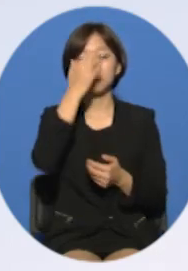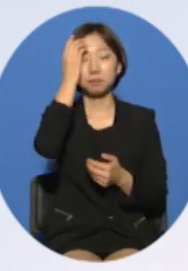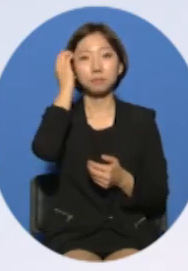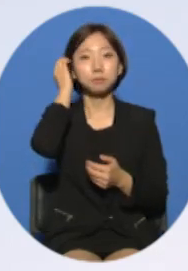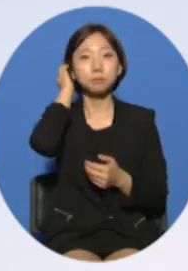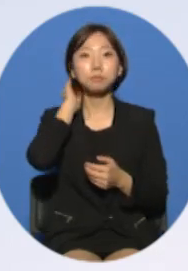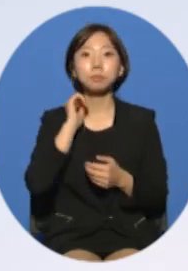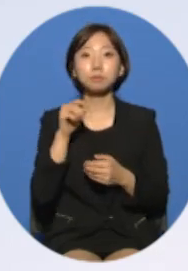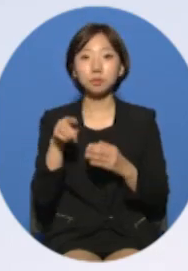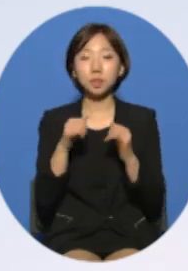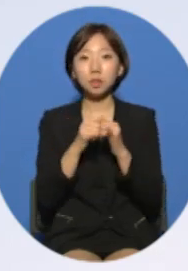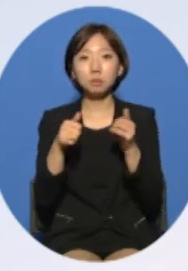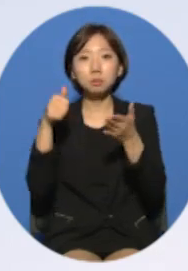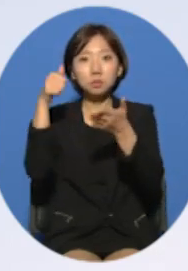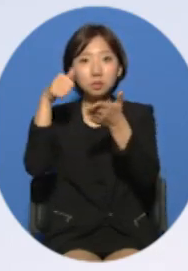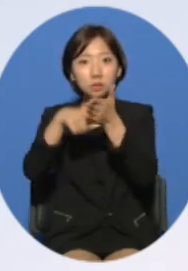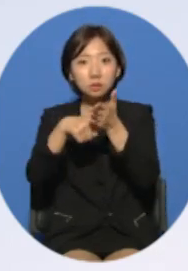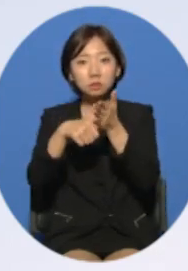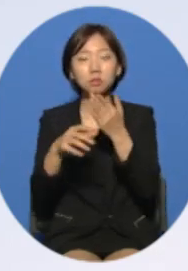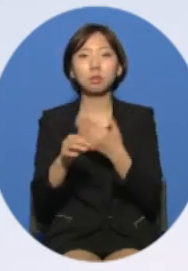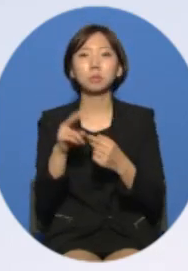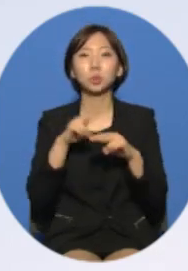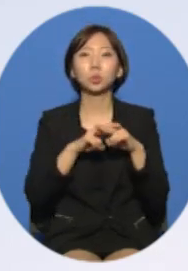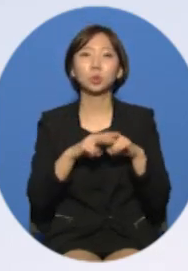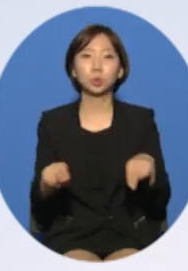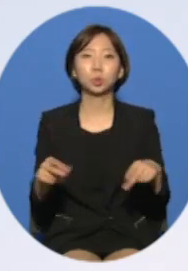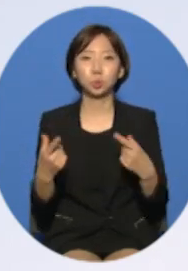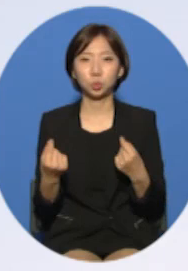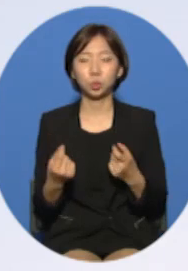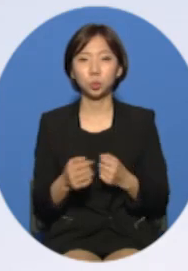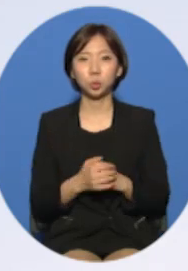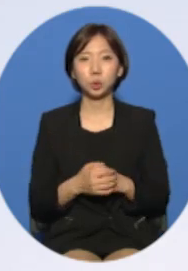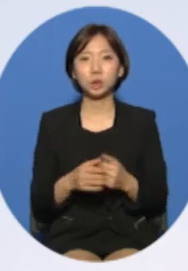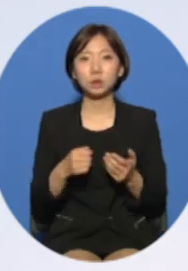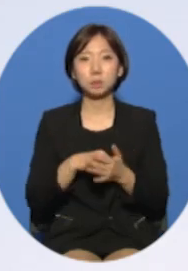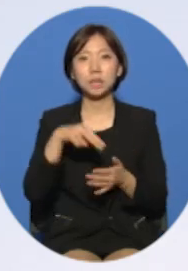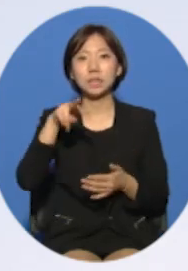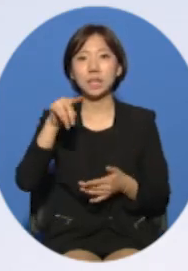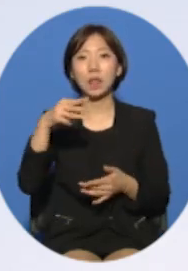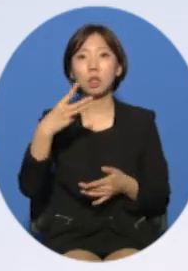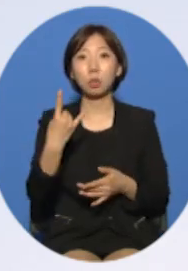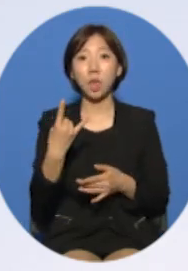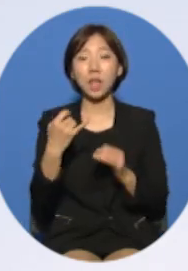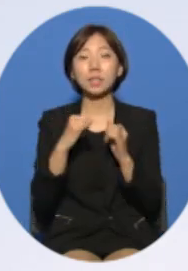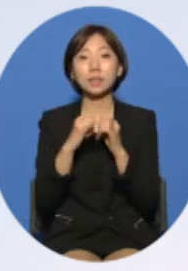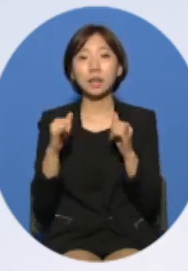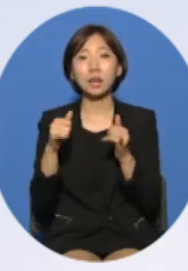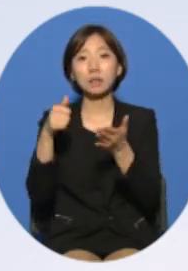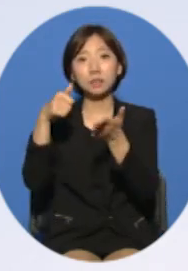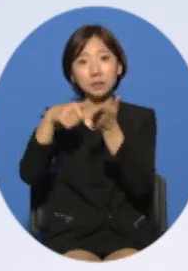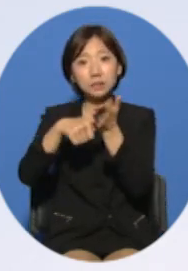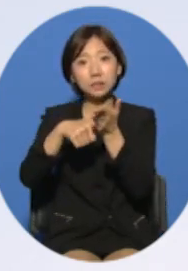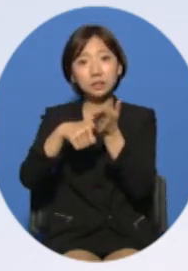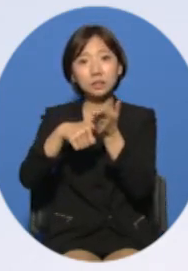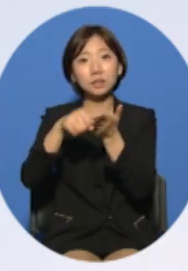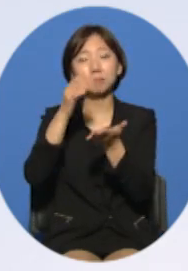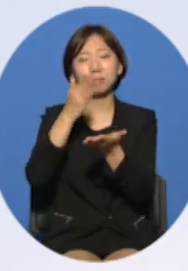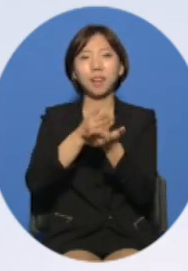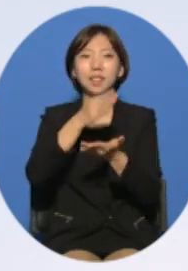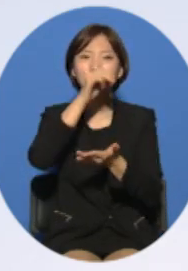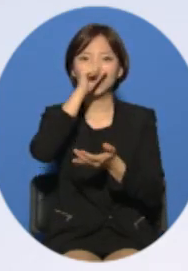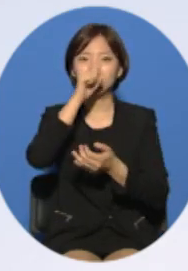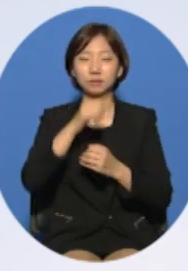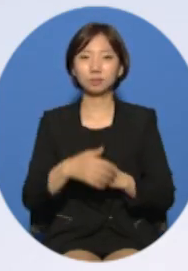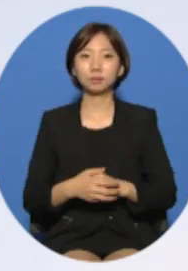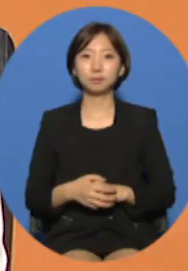그분들한테 찍으면은 그것은 무효가 됩니다. 네. 예, 그러니까 사퇴한 분들한테는 기표를 허시지 않는 게 좋습니다. 네.